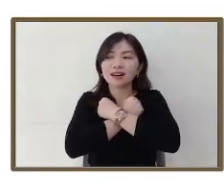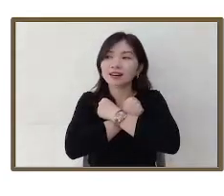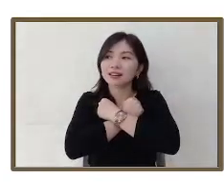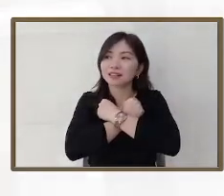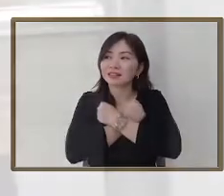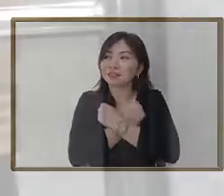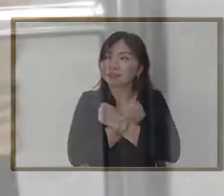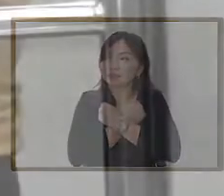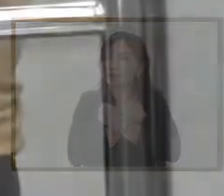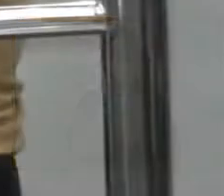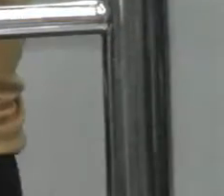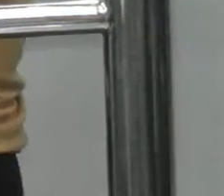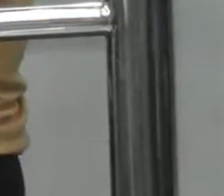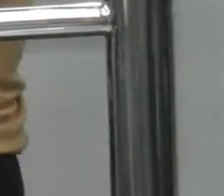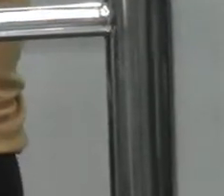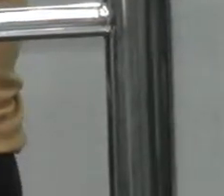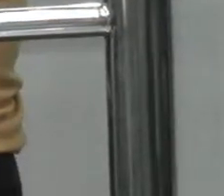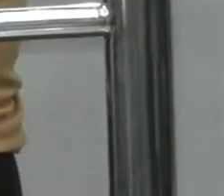pagmamahal.